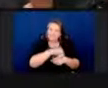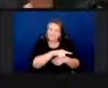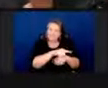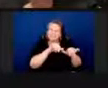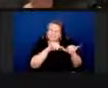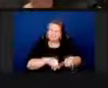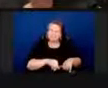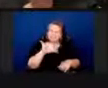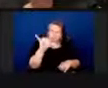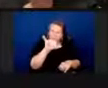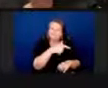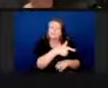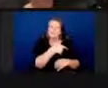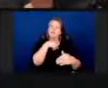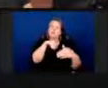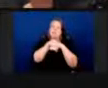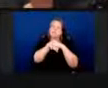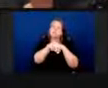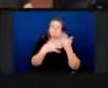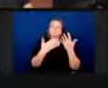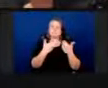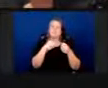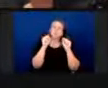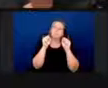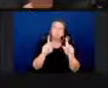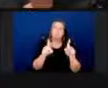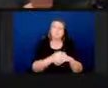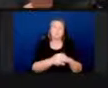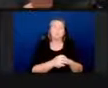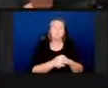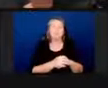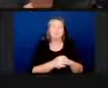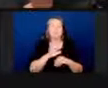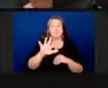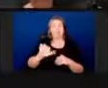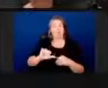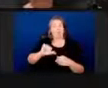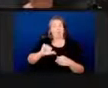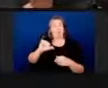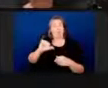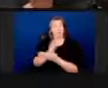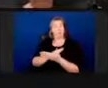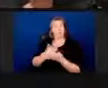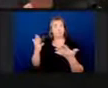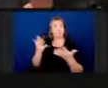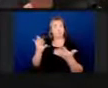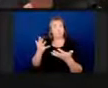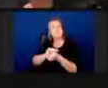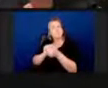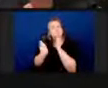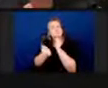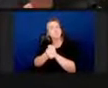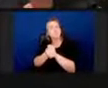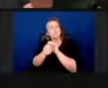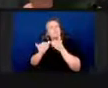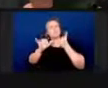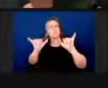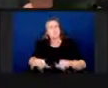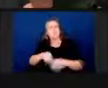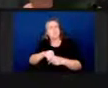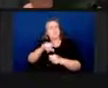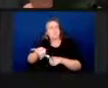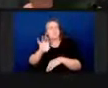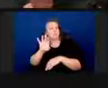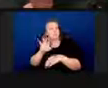السلوكي والدعم الأكاديمي، وأيضا لدينا رفع في الفرص المتاحة لهؤلاء الطلاب. أيضا لدينا عدد